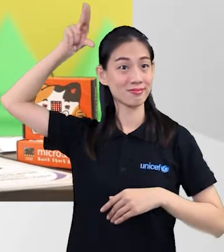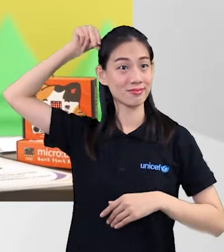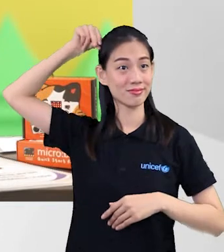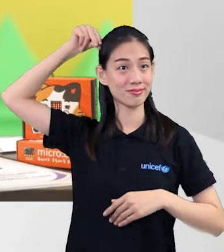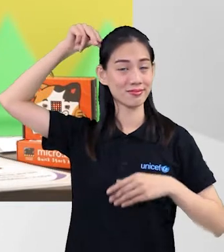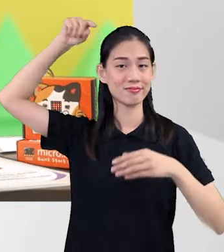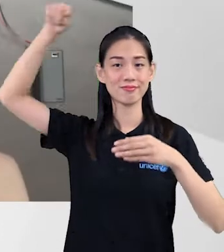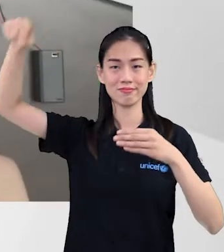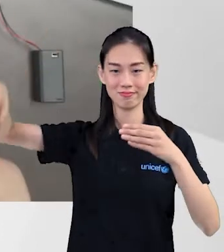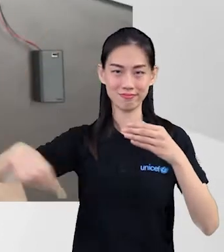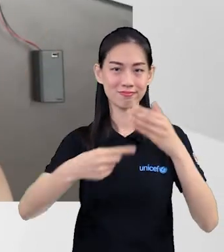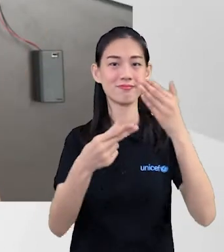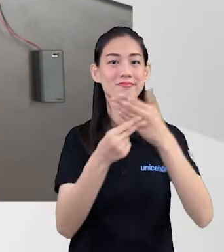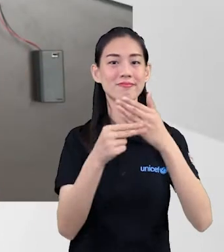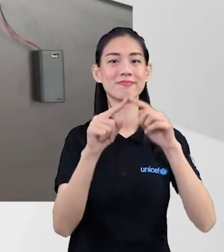pertama.